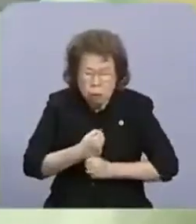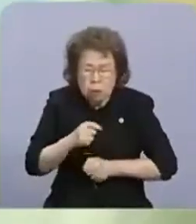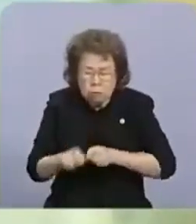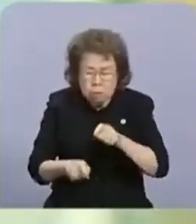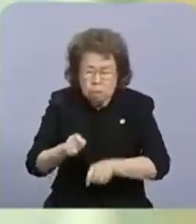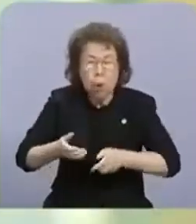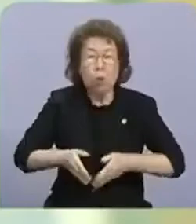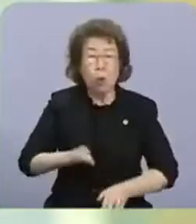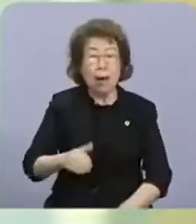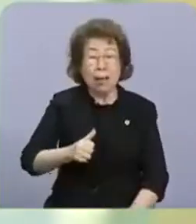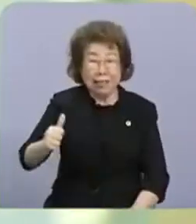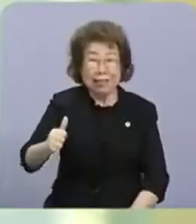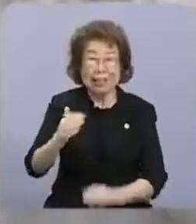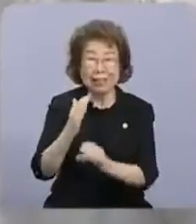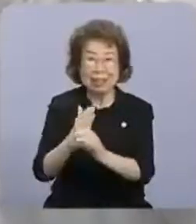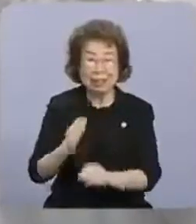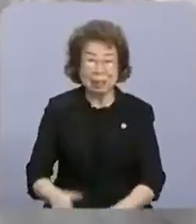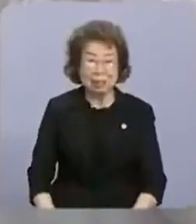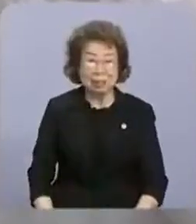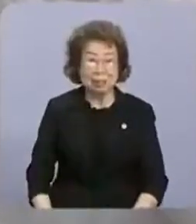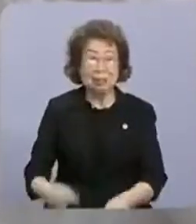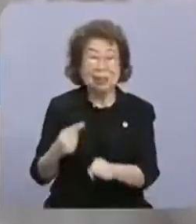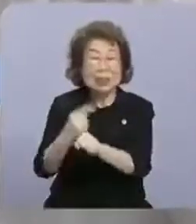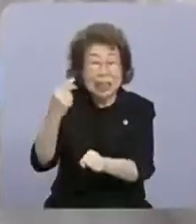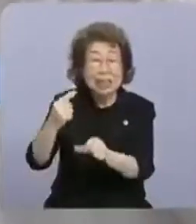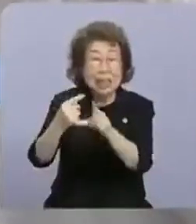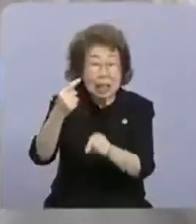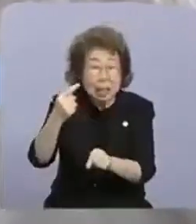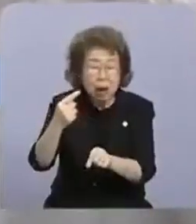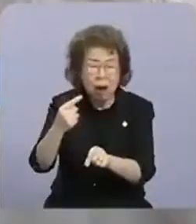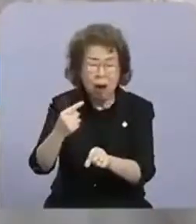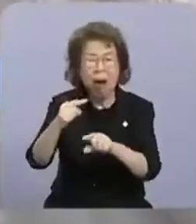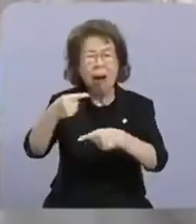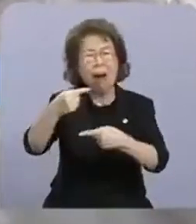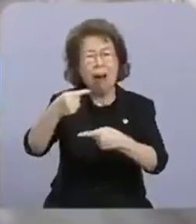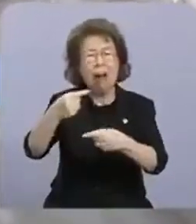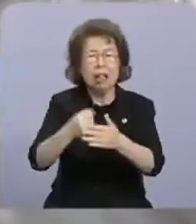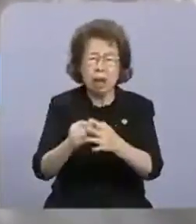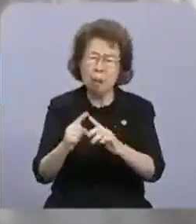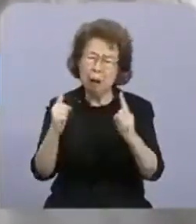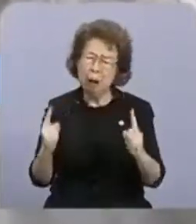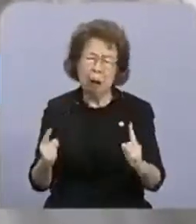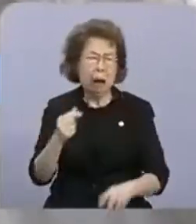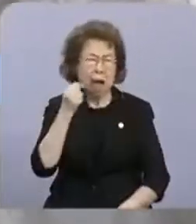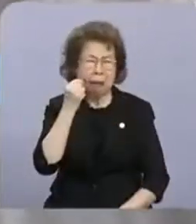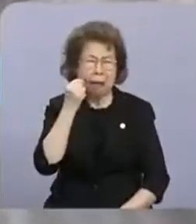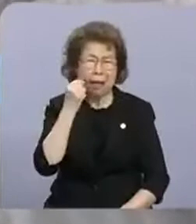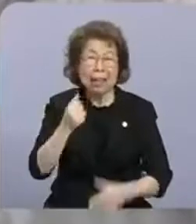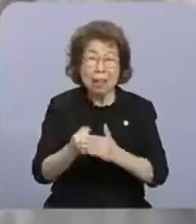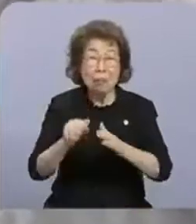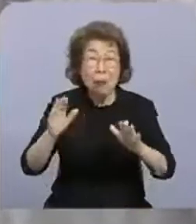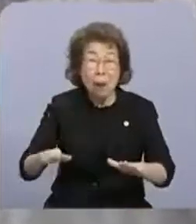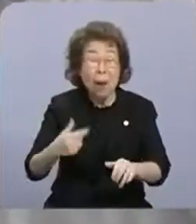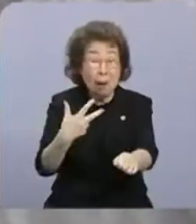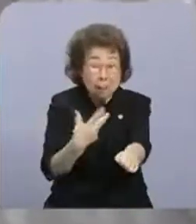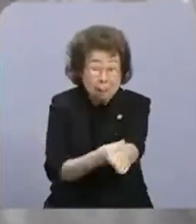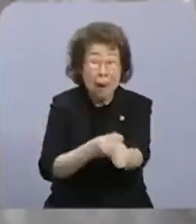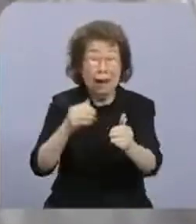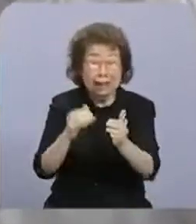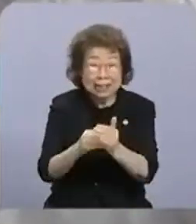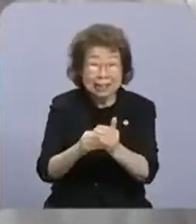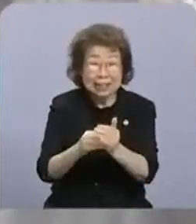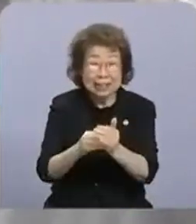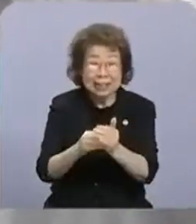고향을 찾았습니다. 작년 1월 달에는 저희가 설날에 거리두기 때문에 사실 못 왔어요. 그런데 이번에 백신 접종하고